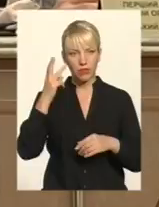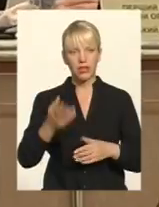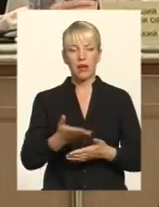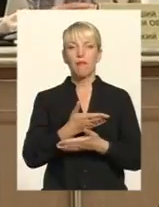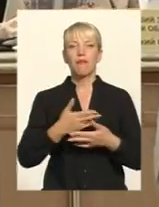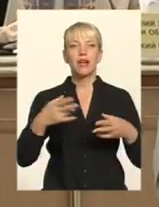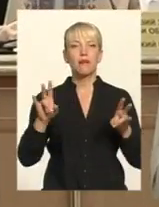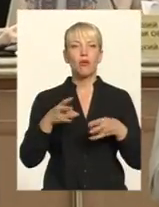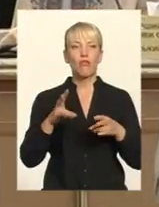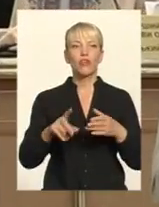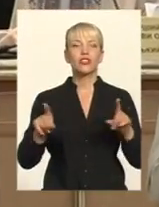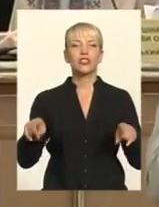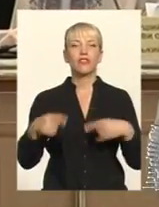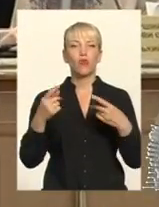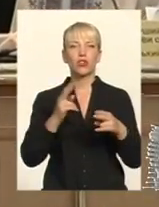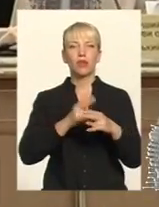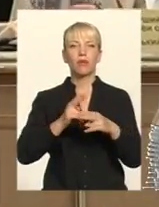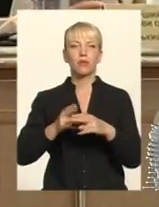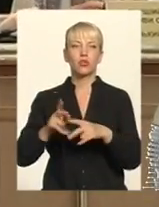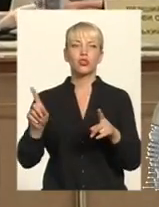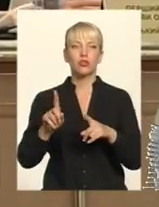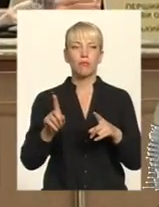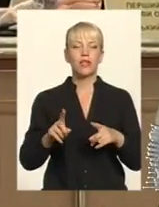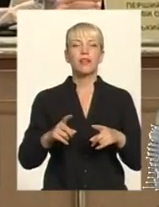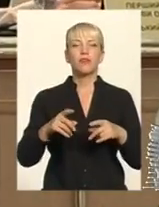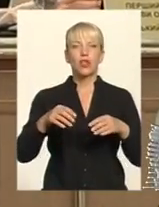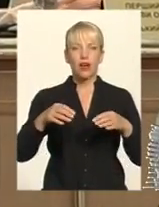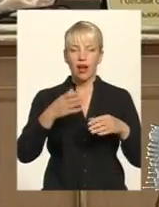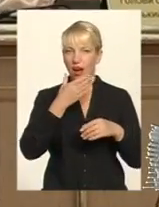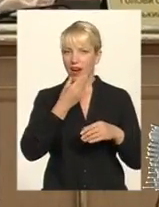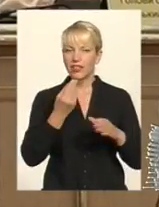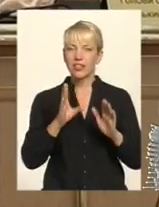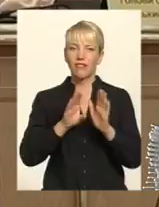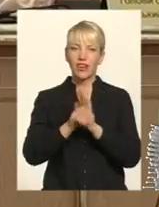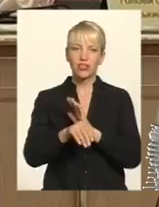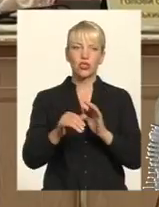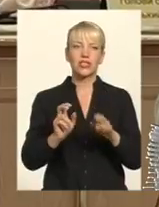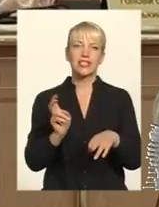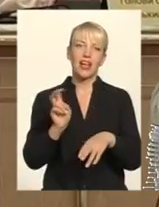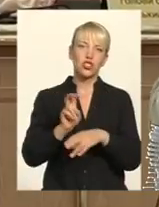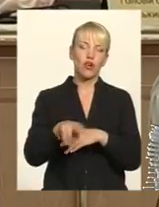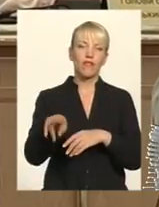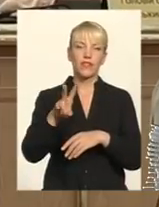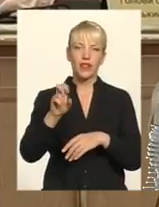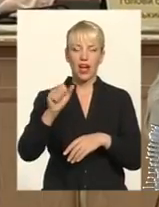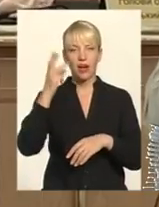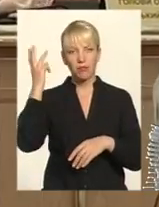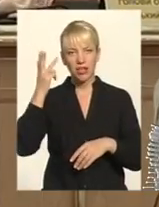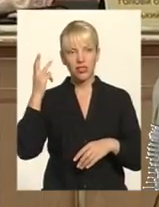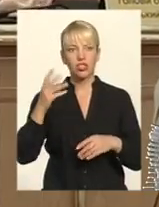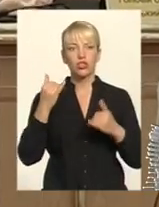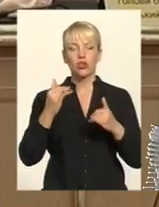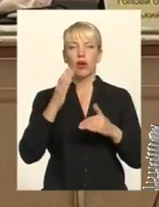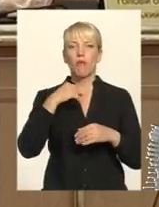маємо створювати жодних перепон для того, щоб абсолютно нормальний інвестор зайшов на Хмельниччину. Більше того, хочу сказати, на сьогодні вони ведуть мову про те, щоб